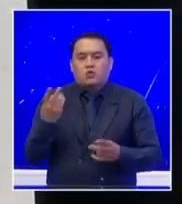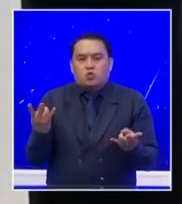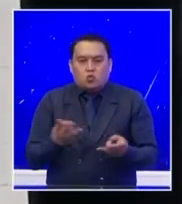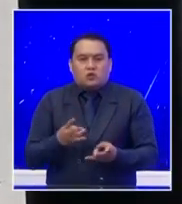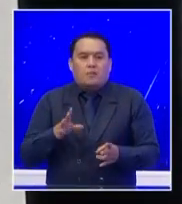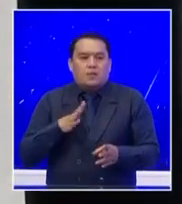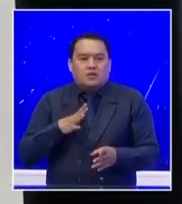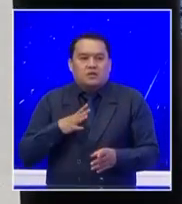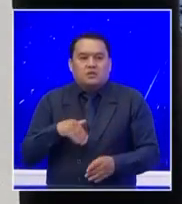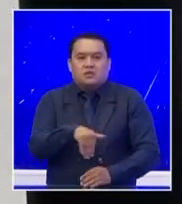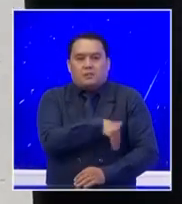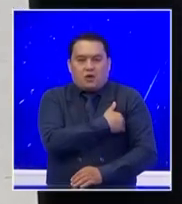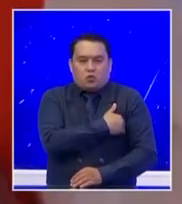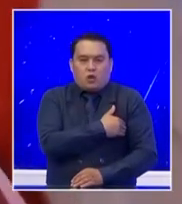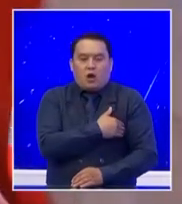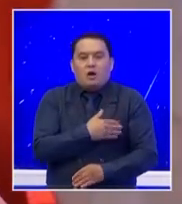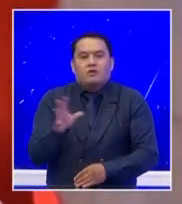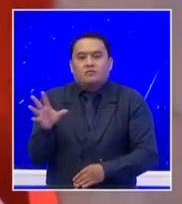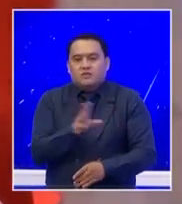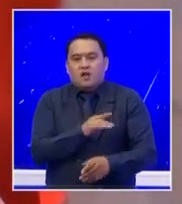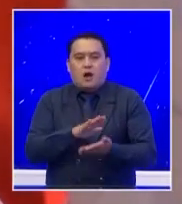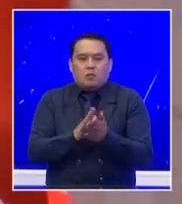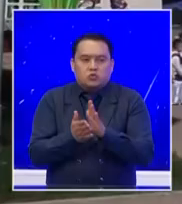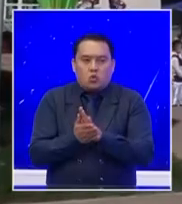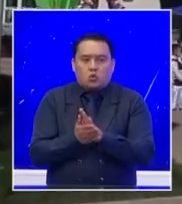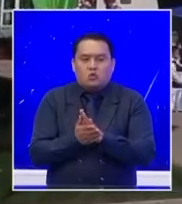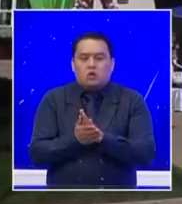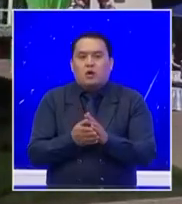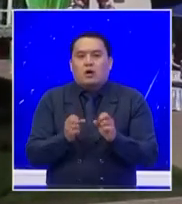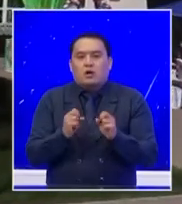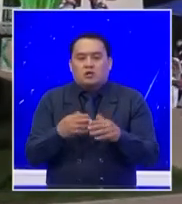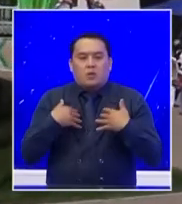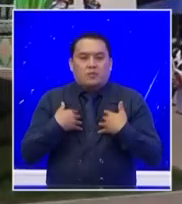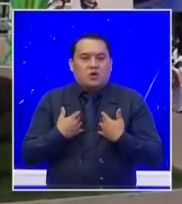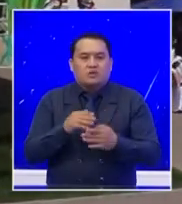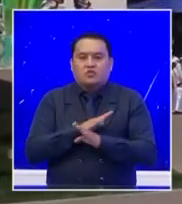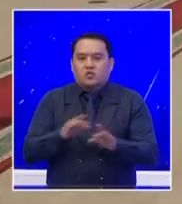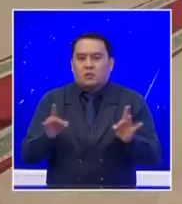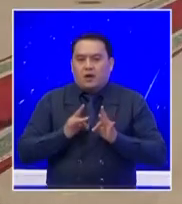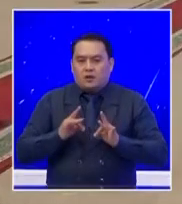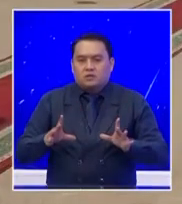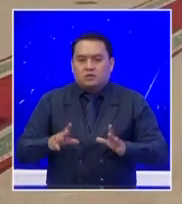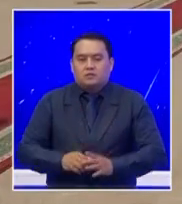было измерить температуру. Впрочем, все эти обстоятельства нисколько не омрачили праздник.